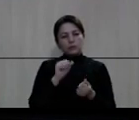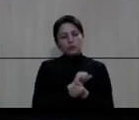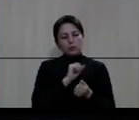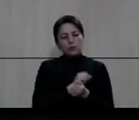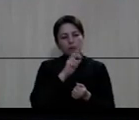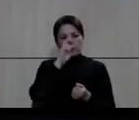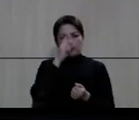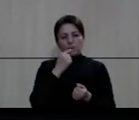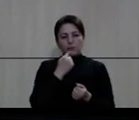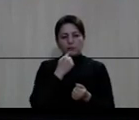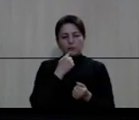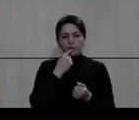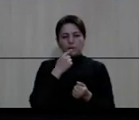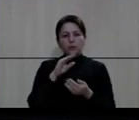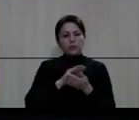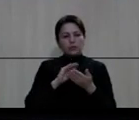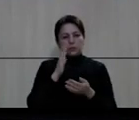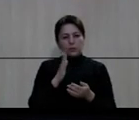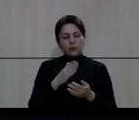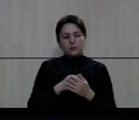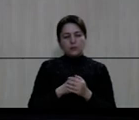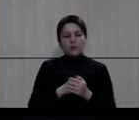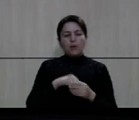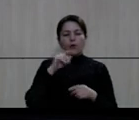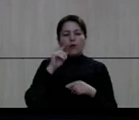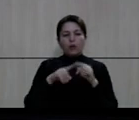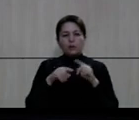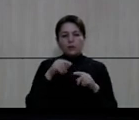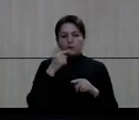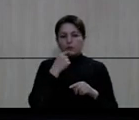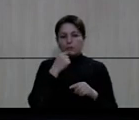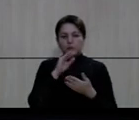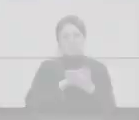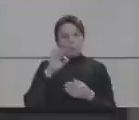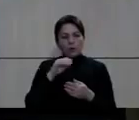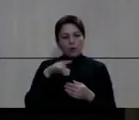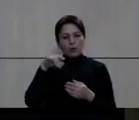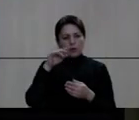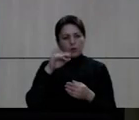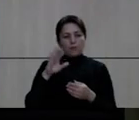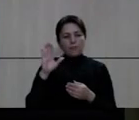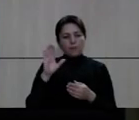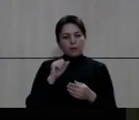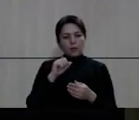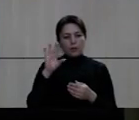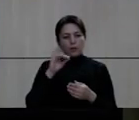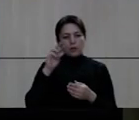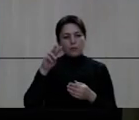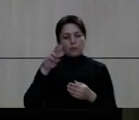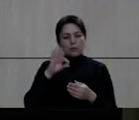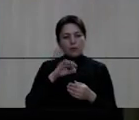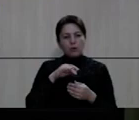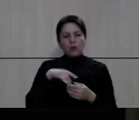tilida rasmiylashtiriladi. Ya'ni ona tilimizda yoziladi va imlo